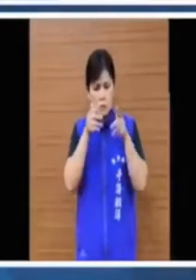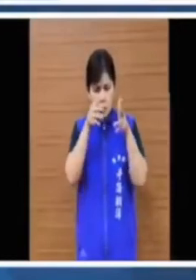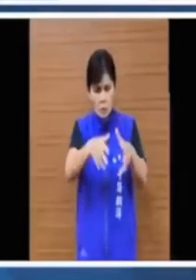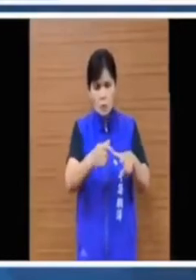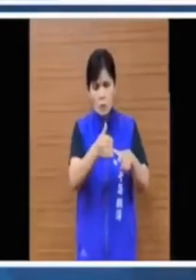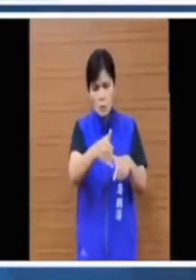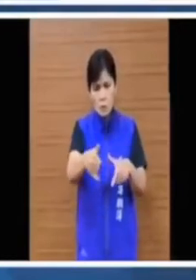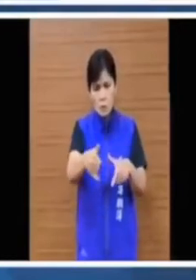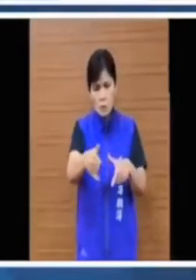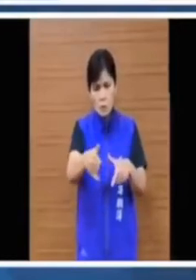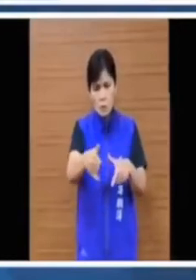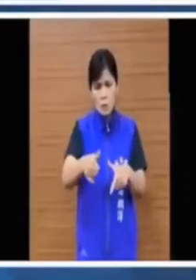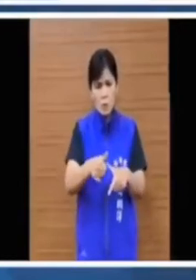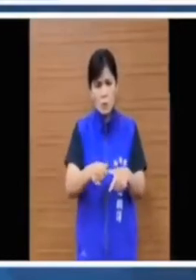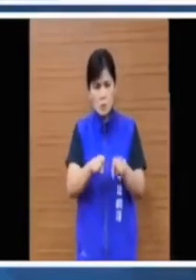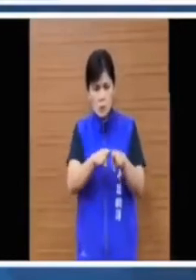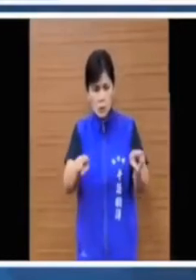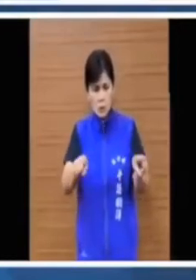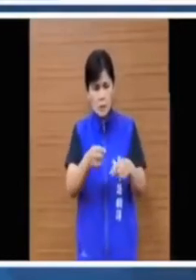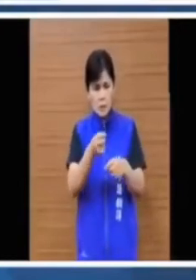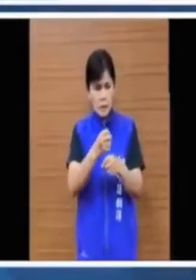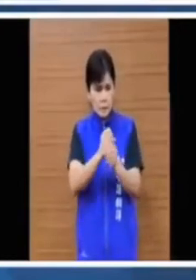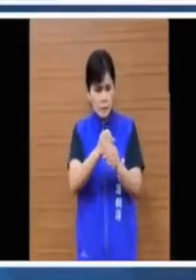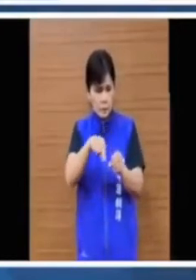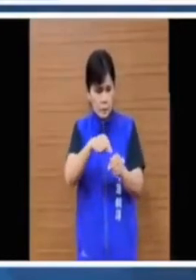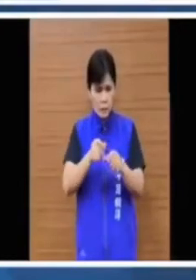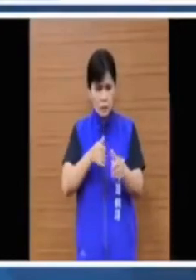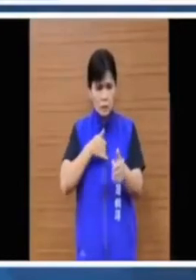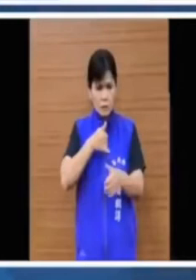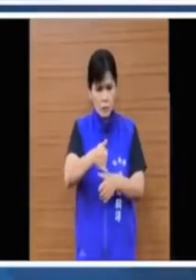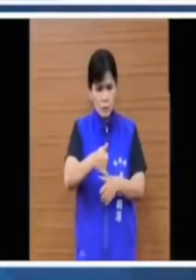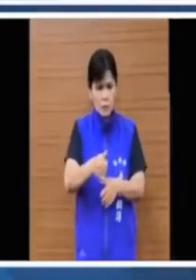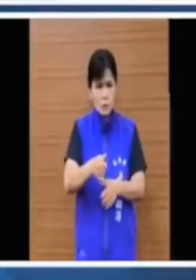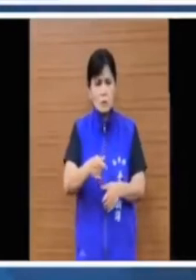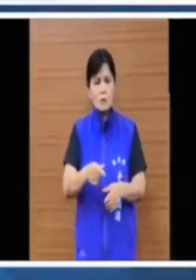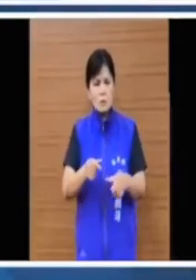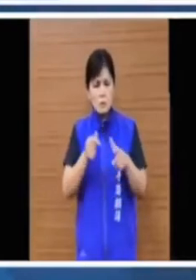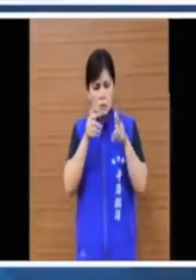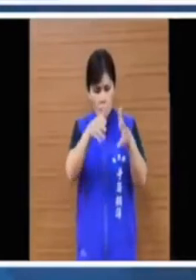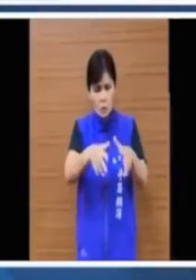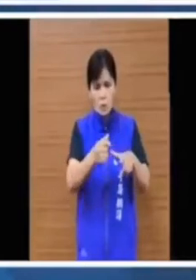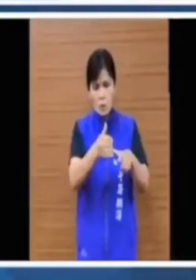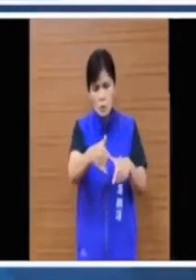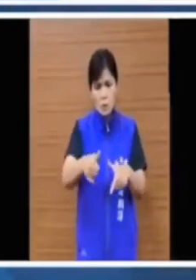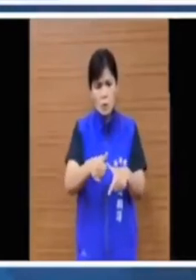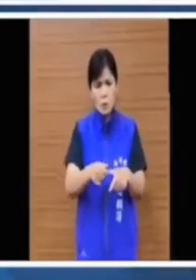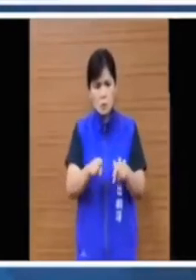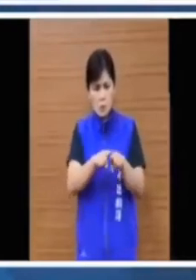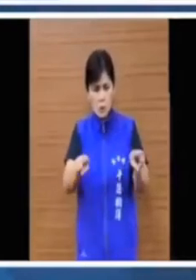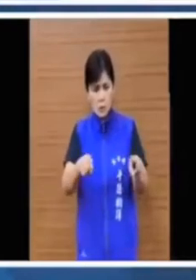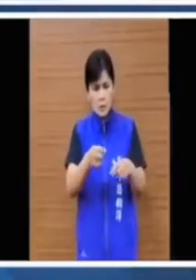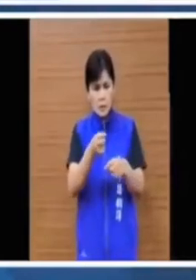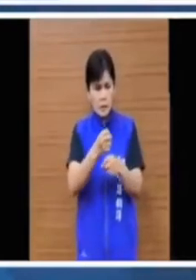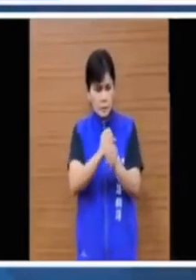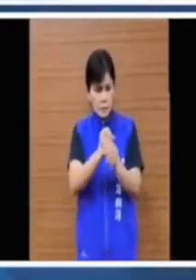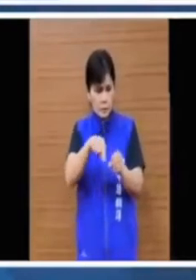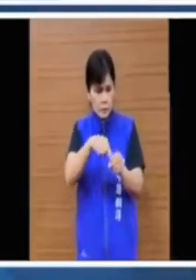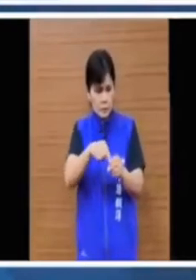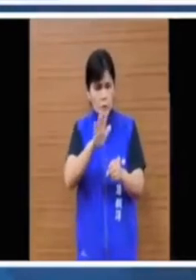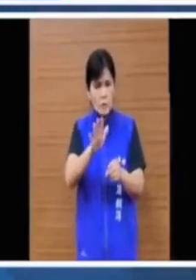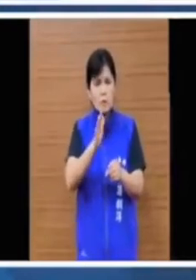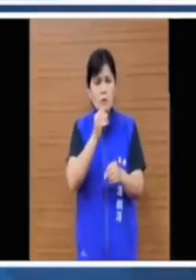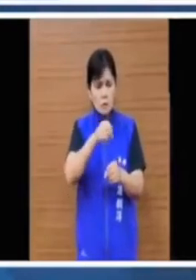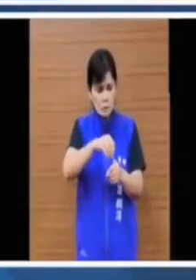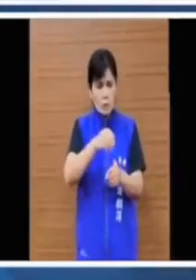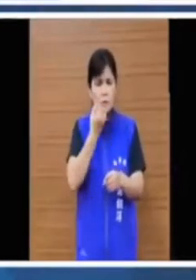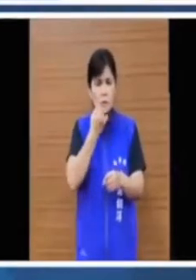来加速抓出这个感染源普筛来加速抓出这个感染源